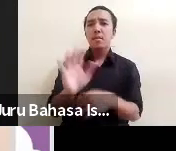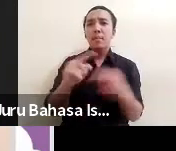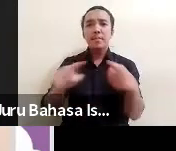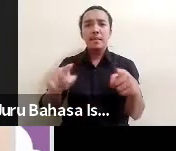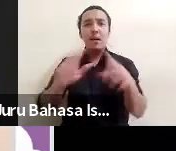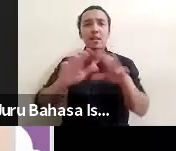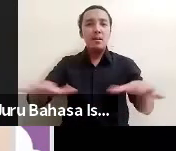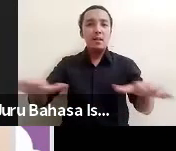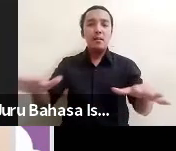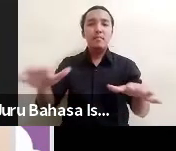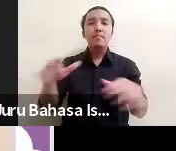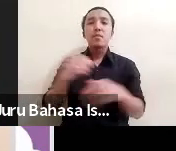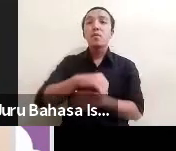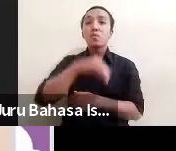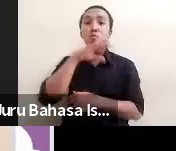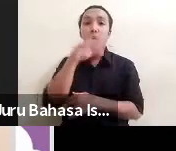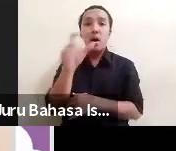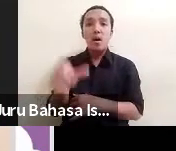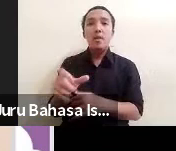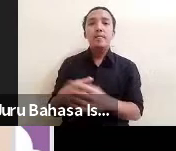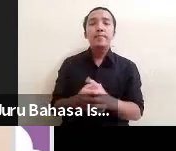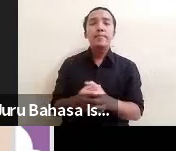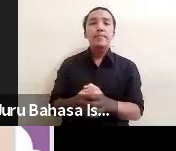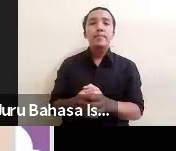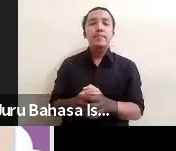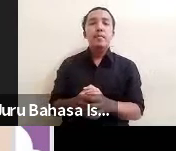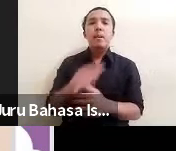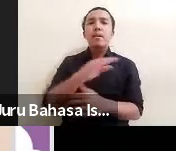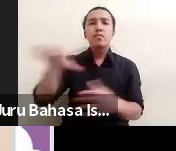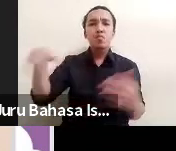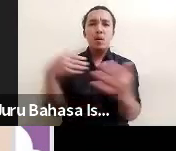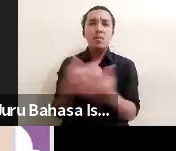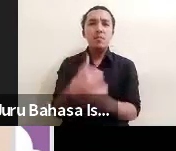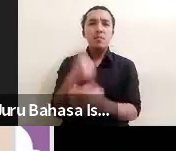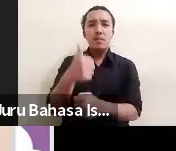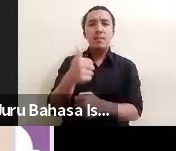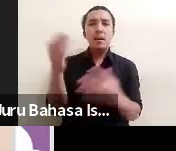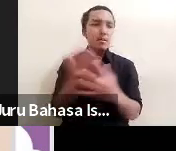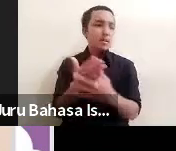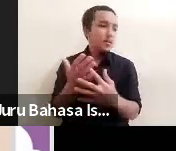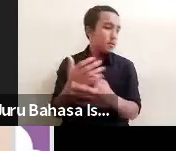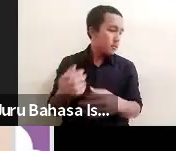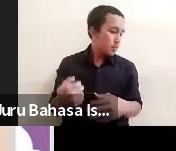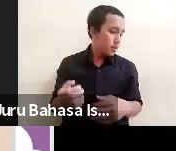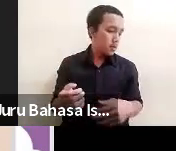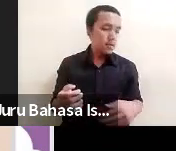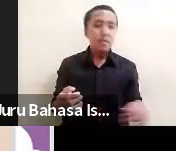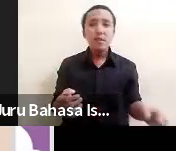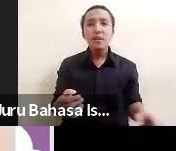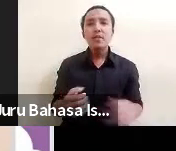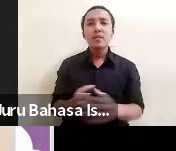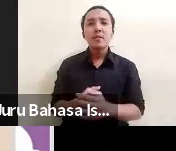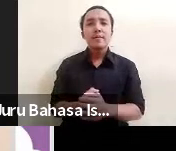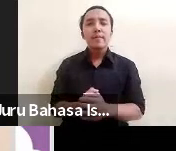deklarasi itu ya di alun-alun, Pak, di alun-alun. Jadi semua bisa mengakses semua fasilitas yang ada di alun-alun itu adalah untuk